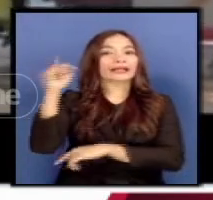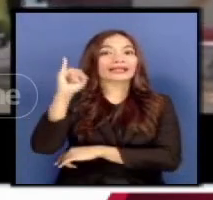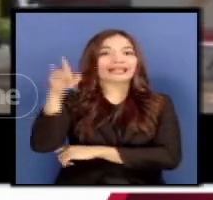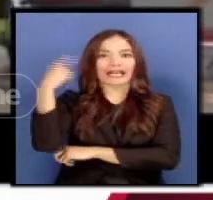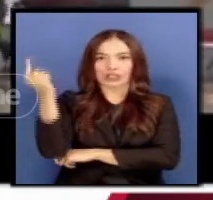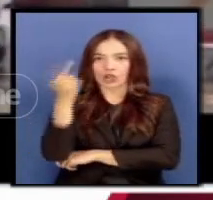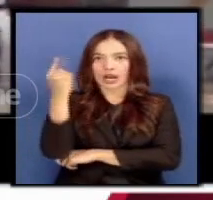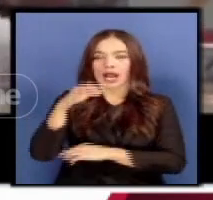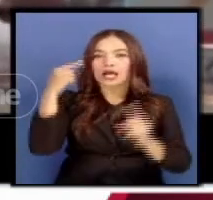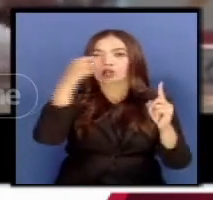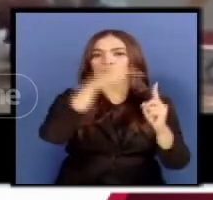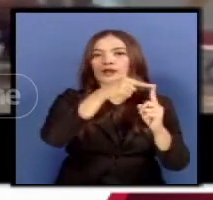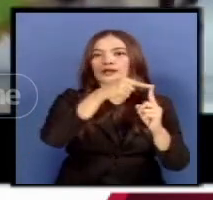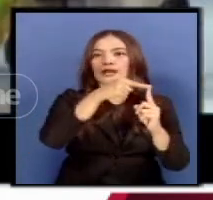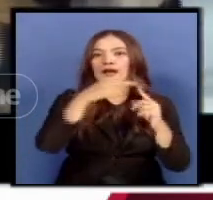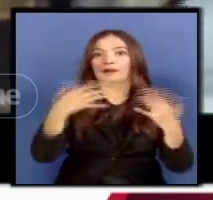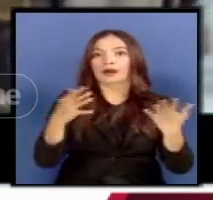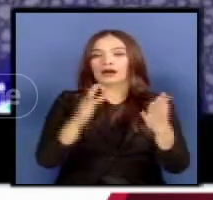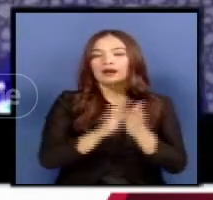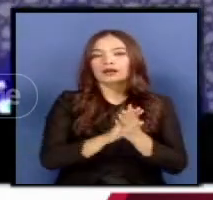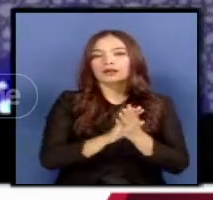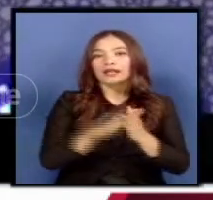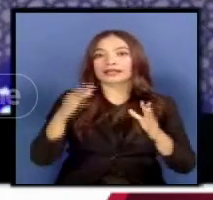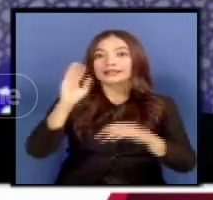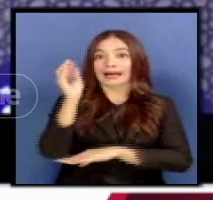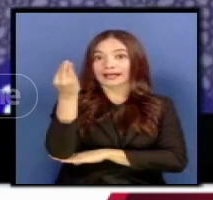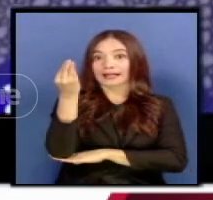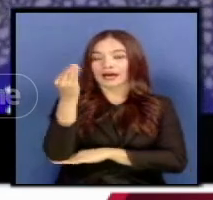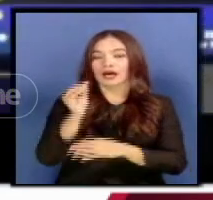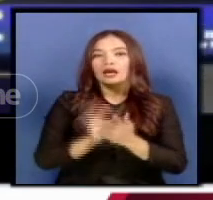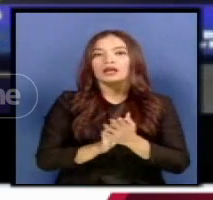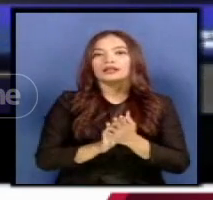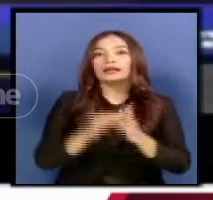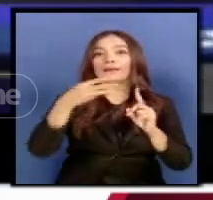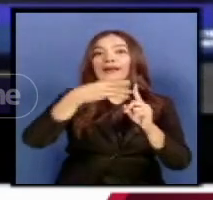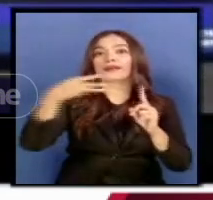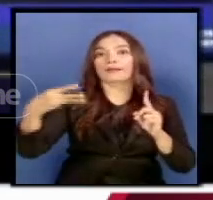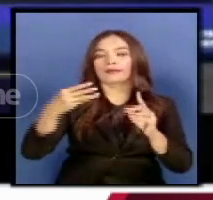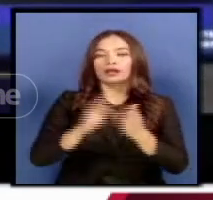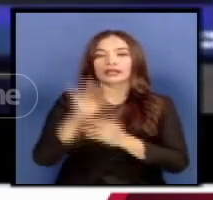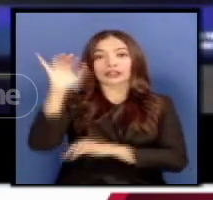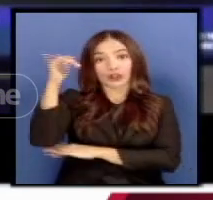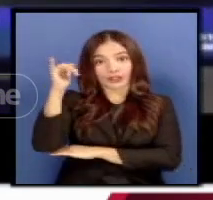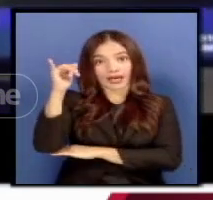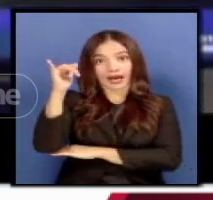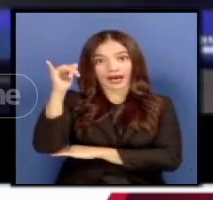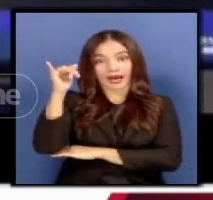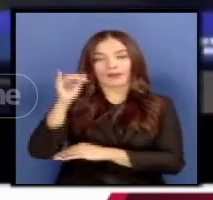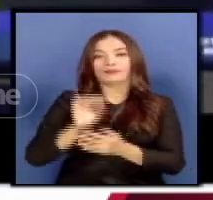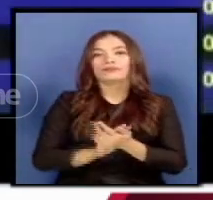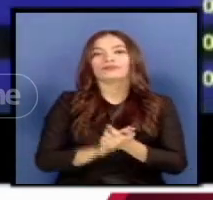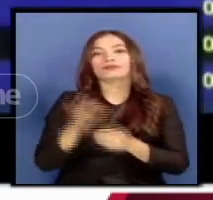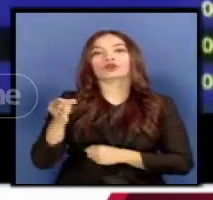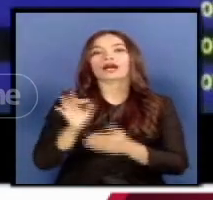tujuan Kuala Namu, Jakarta, kemudian Kuala Namu, Batam, Kuala Namu, Yogyakarta, Kuala